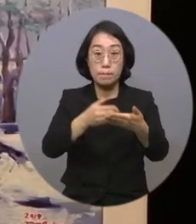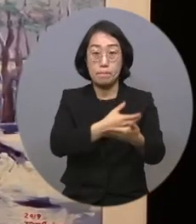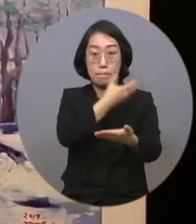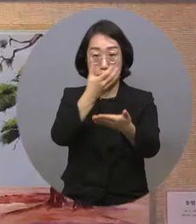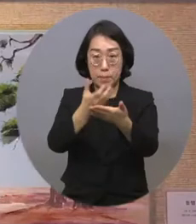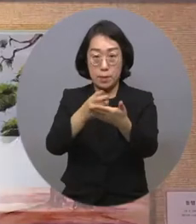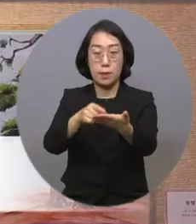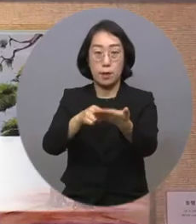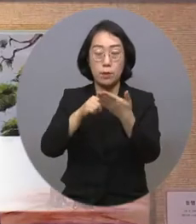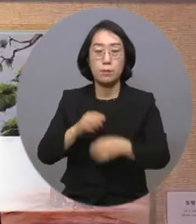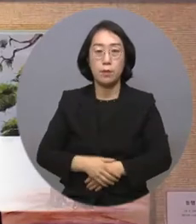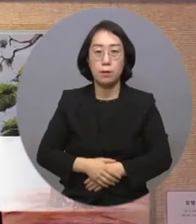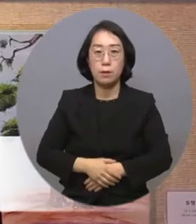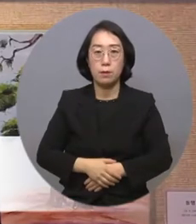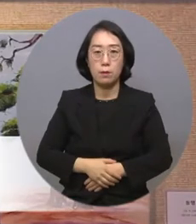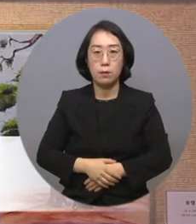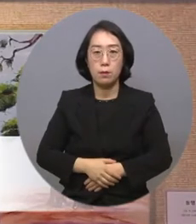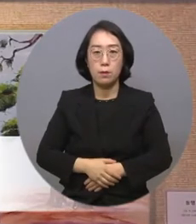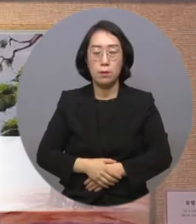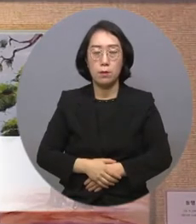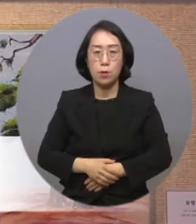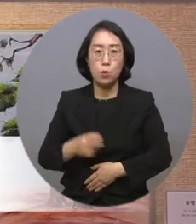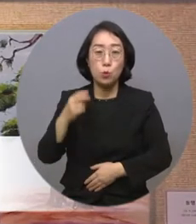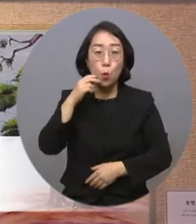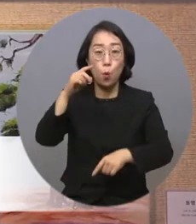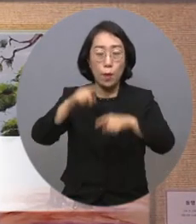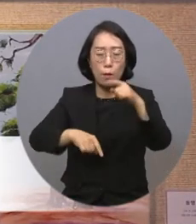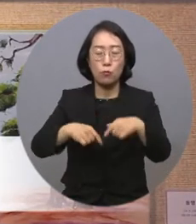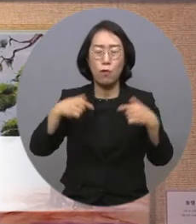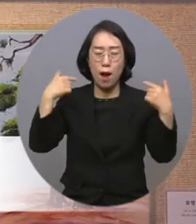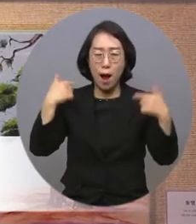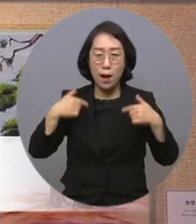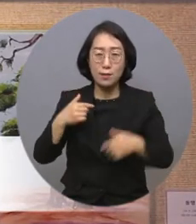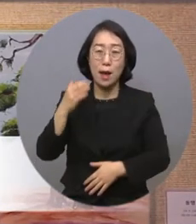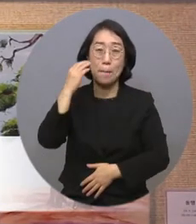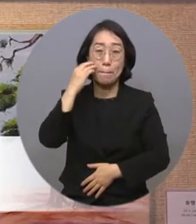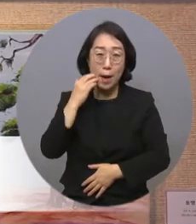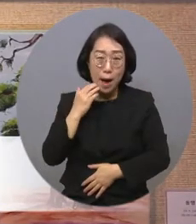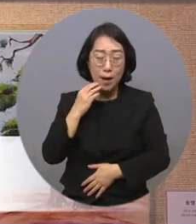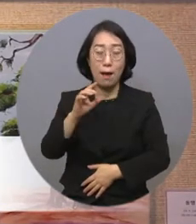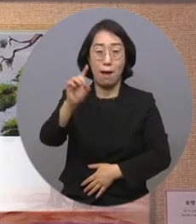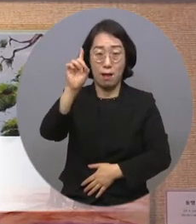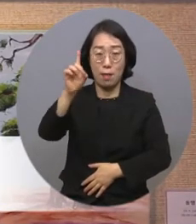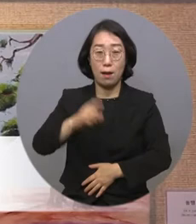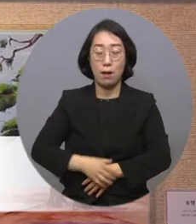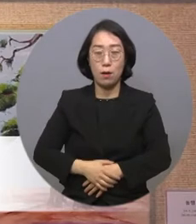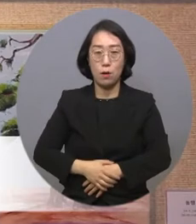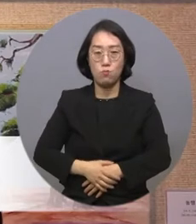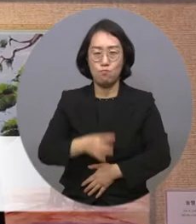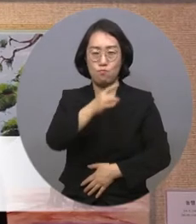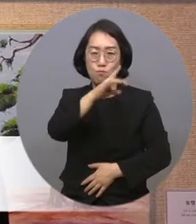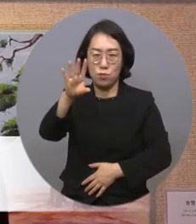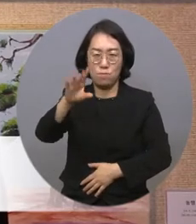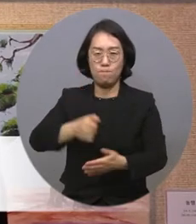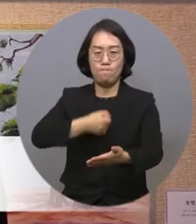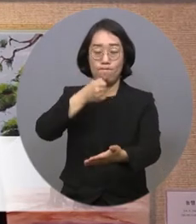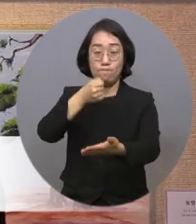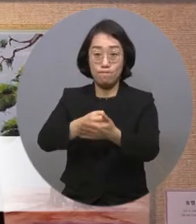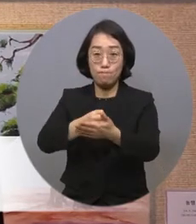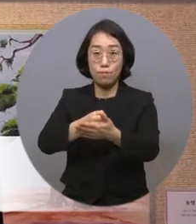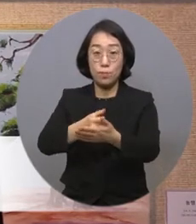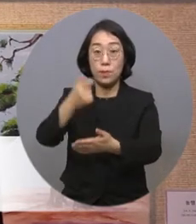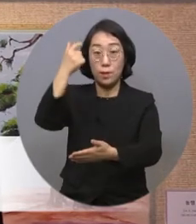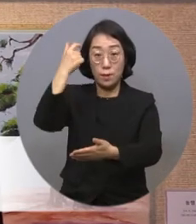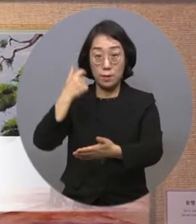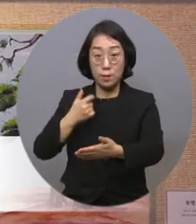담았습니다. 소나무 하면 또 늘 푸른 그 세계 기상이나 지조, 절개 이런 것들을 갖고